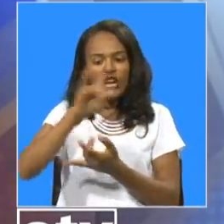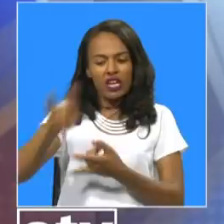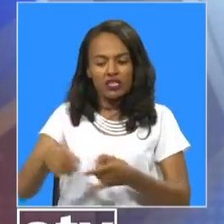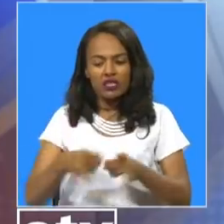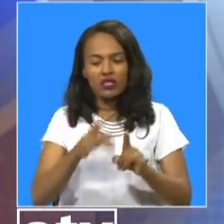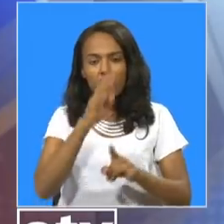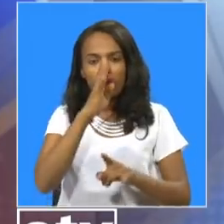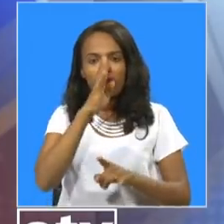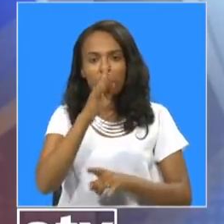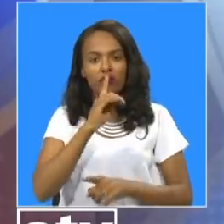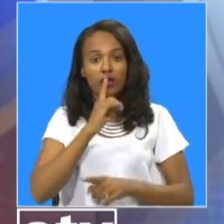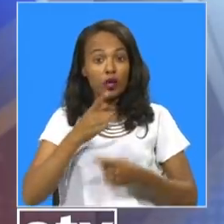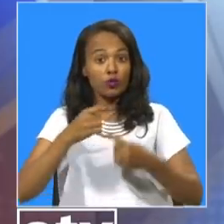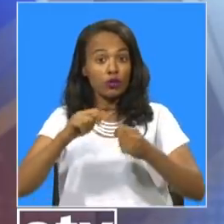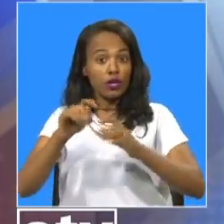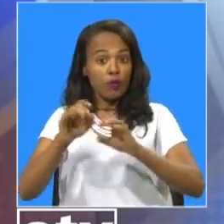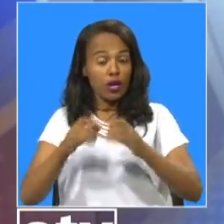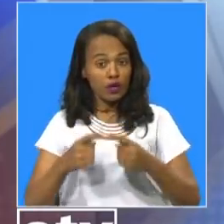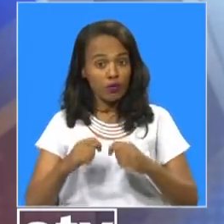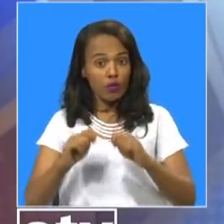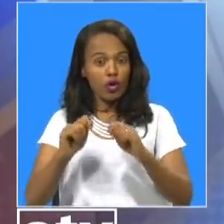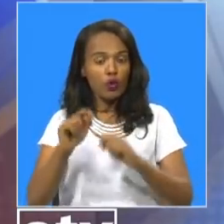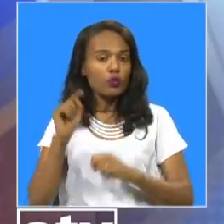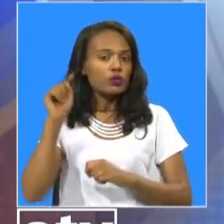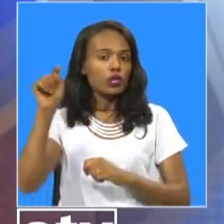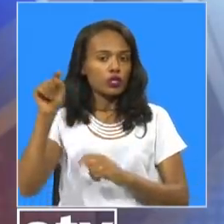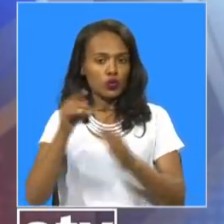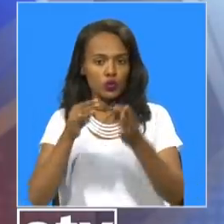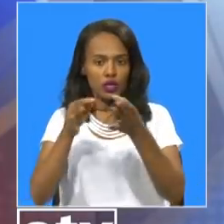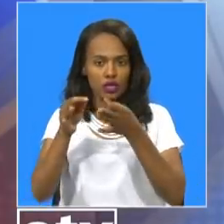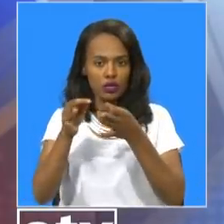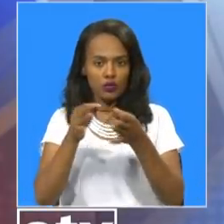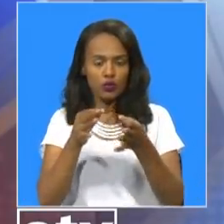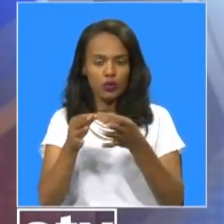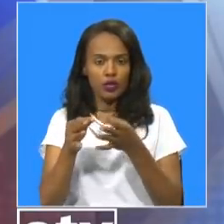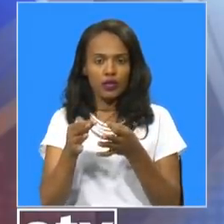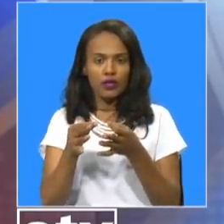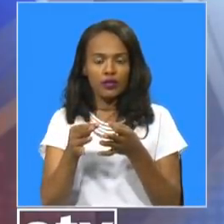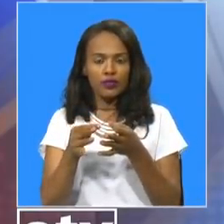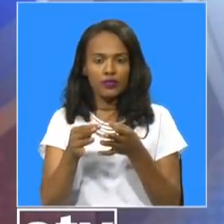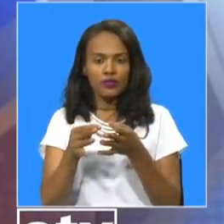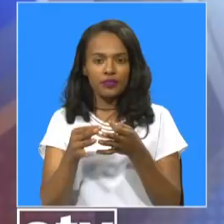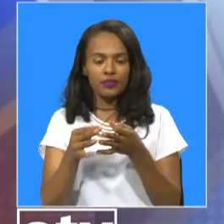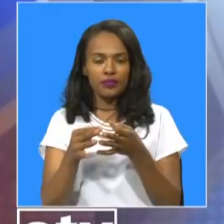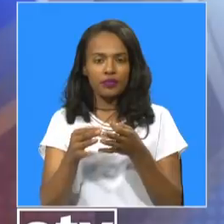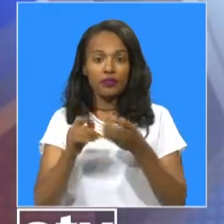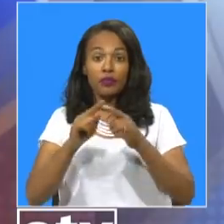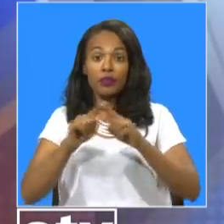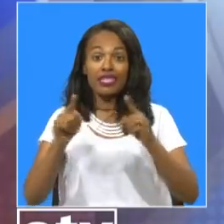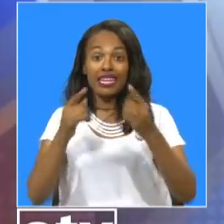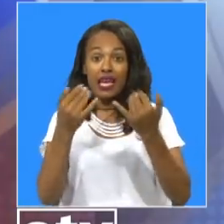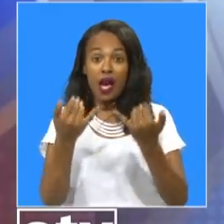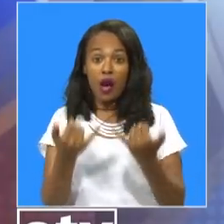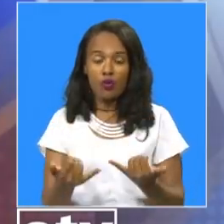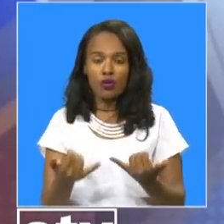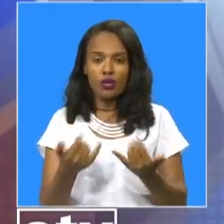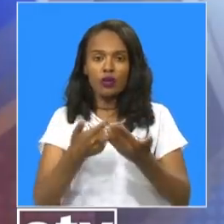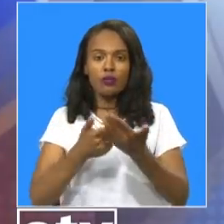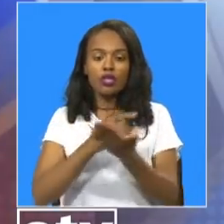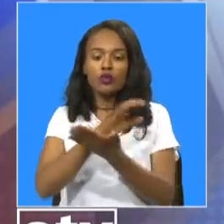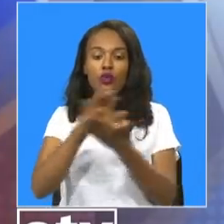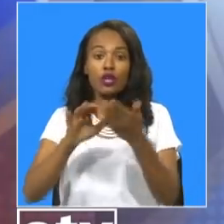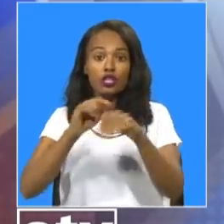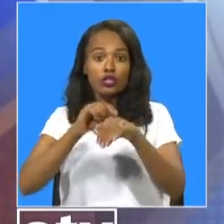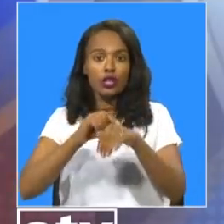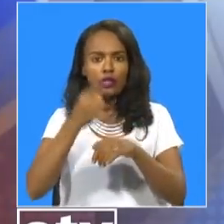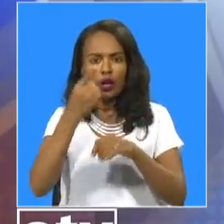ለመፍጠር ነው እንግዲህ ጥረትም ለማድረግ እየሞከርን ያለ ነው። እሳቸውም እንደገለጹት እንግዲህ በተለይ አሁን በዚህ ወረርሽኝ ወቅት